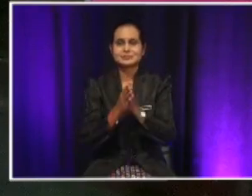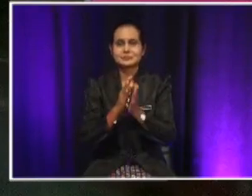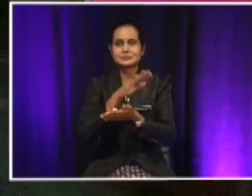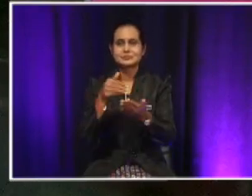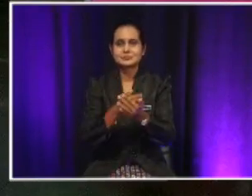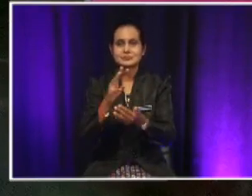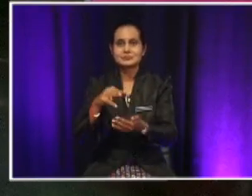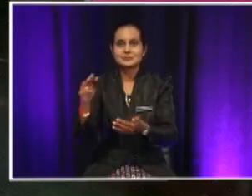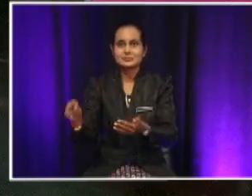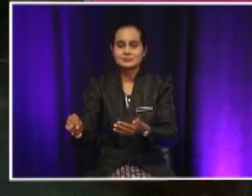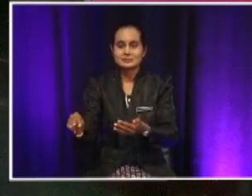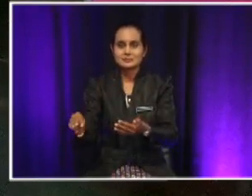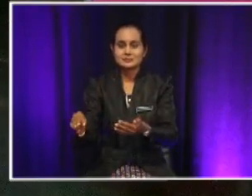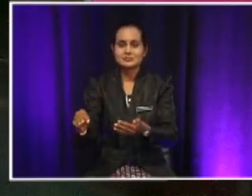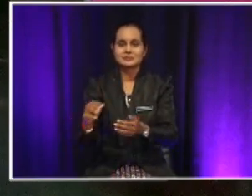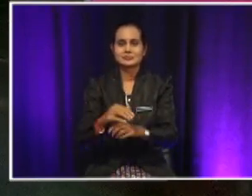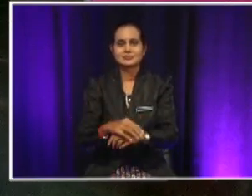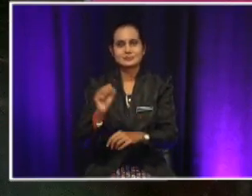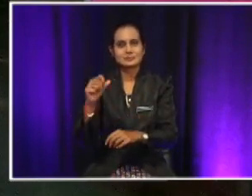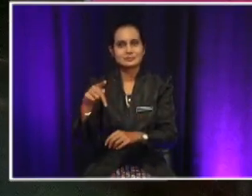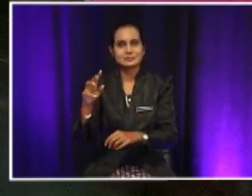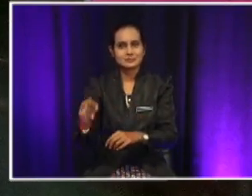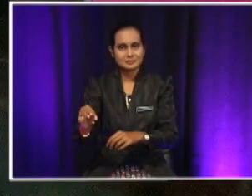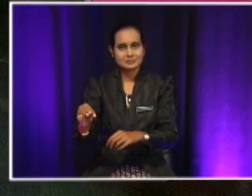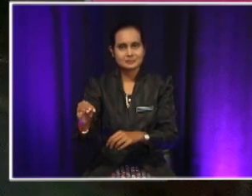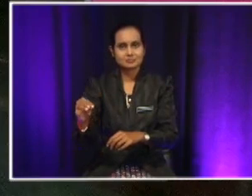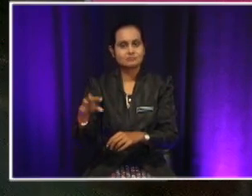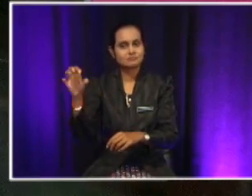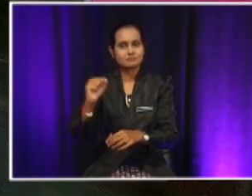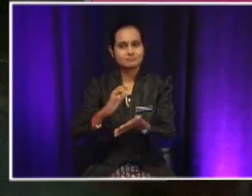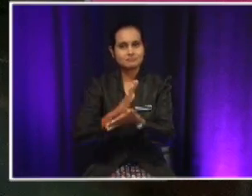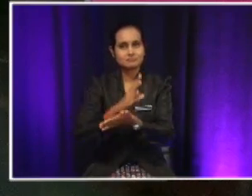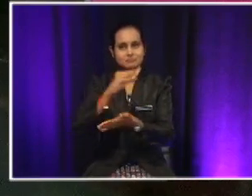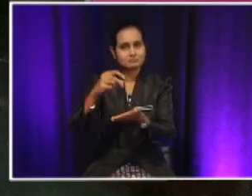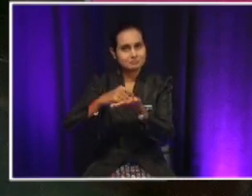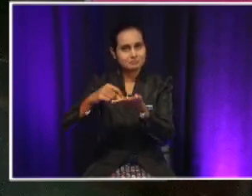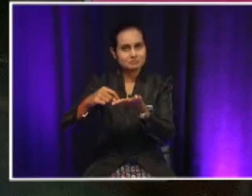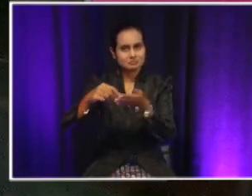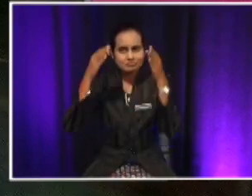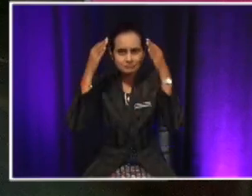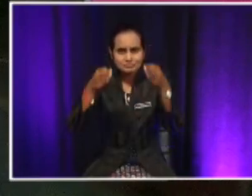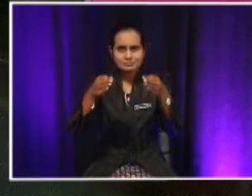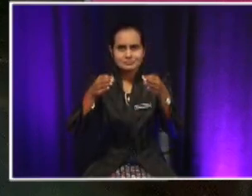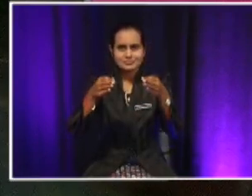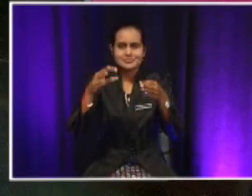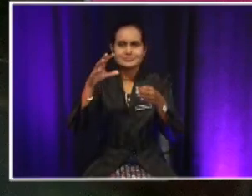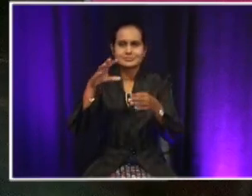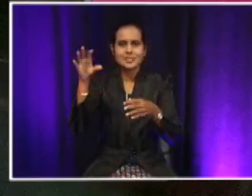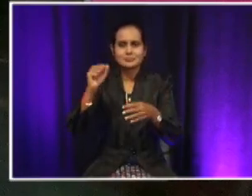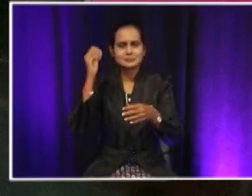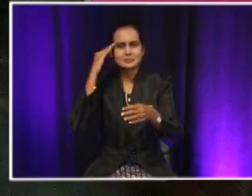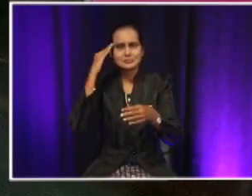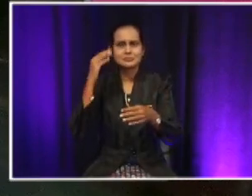ni, kepada calon-calon SPM agar adakan kertas dan juga pen, sama-sama kita fokus dan juga ambil tahu apa yang